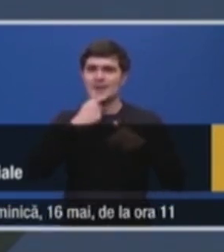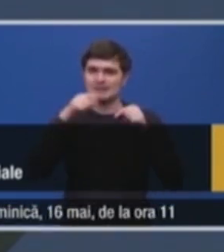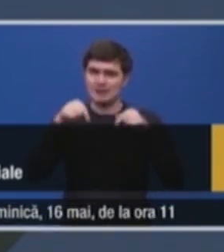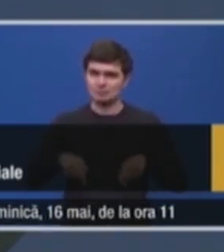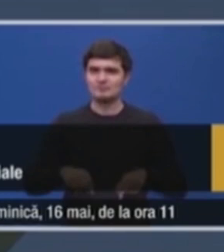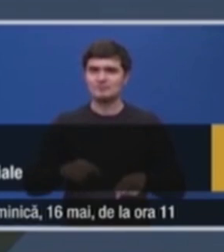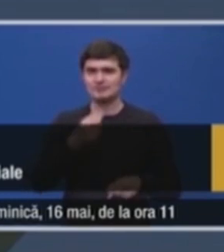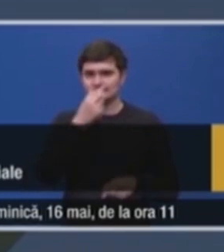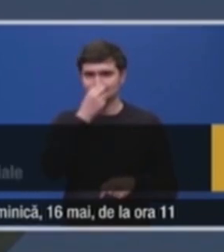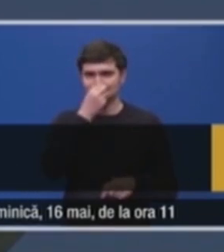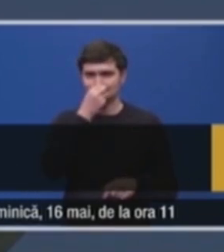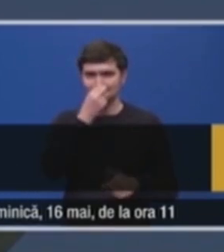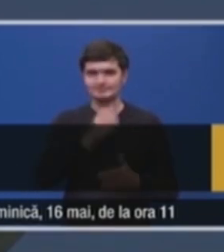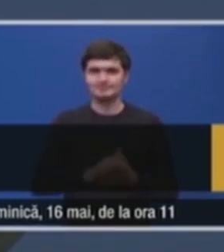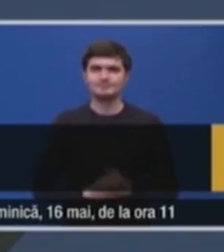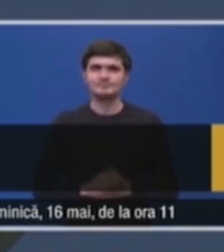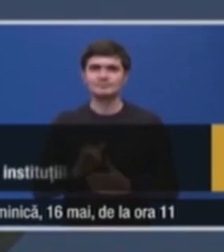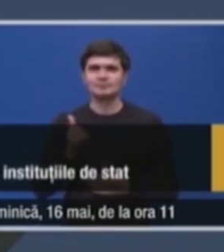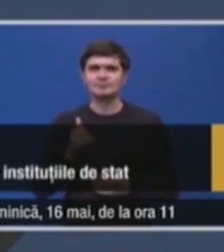niște elemente care